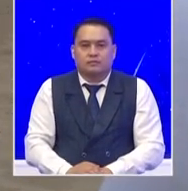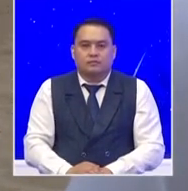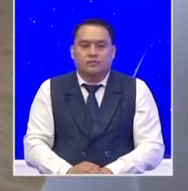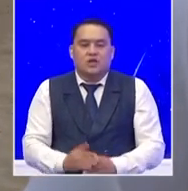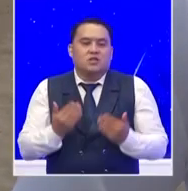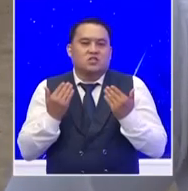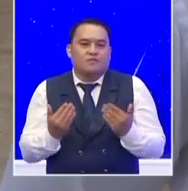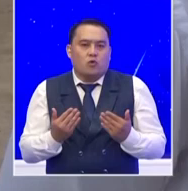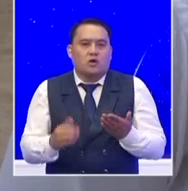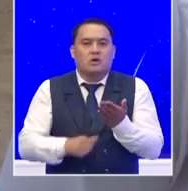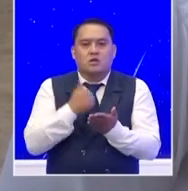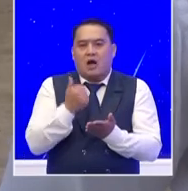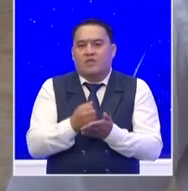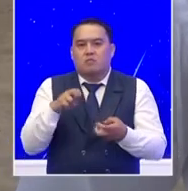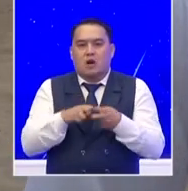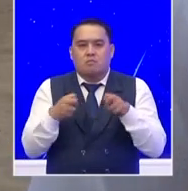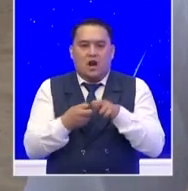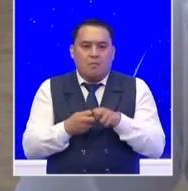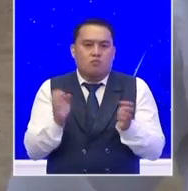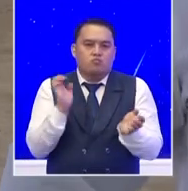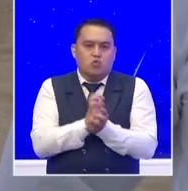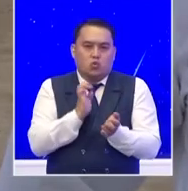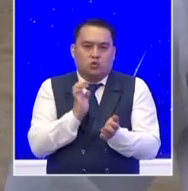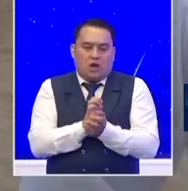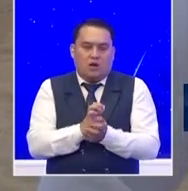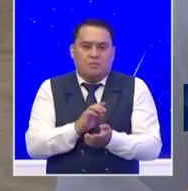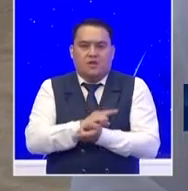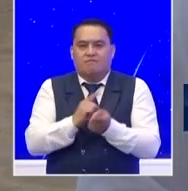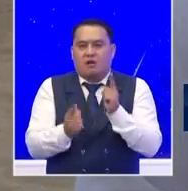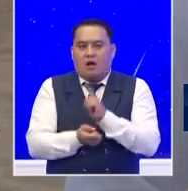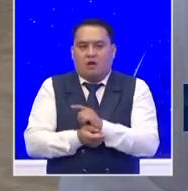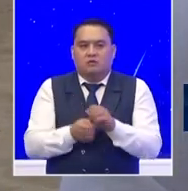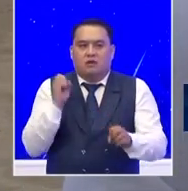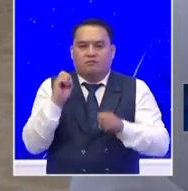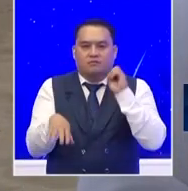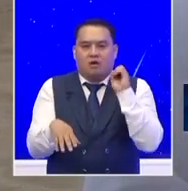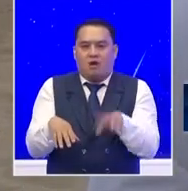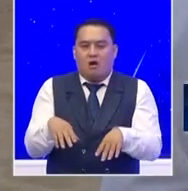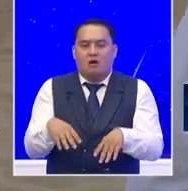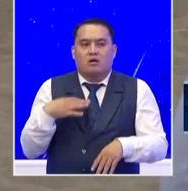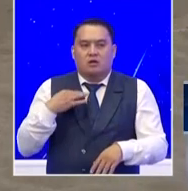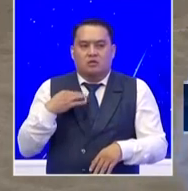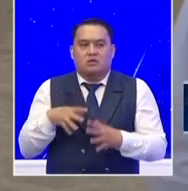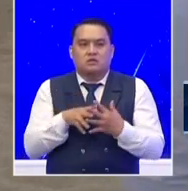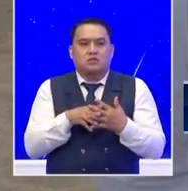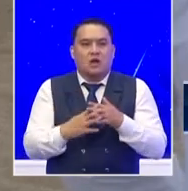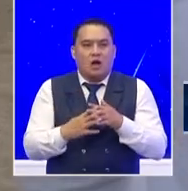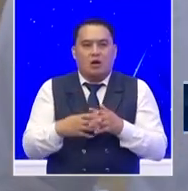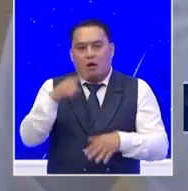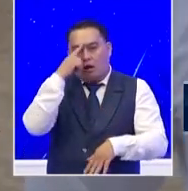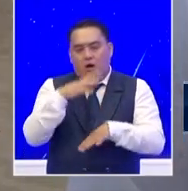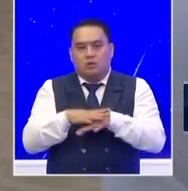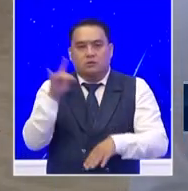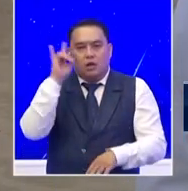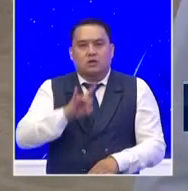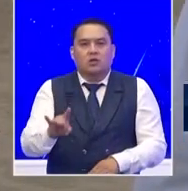На сегодняшний день основная проблема Балхаша – это мусор. Озеро превращается в стихийную свалку. Власти Лепсинского сельского округа и Акимат